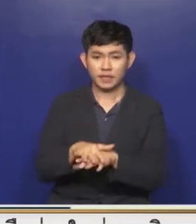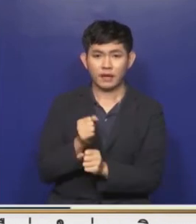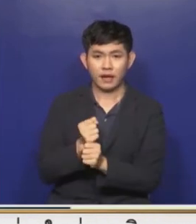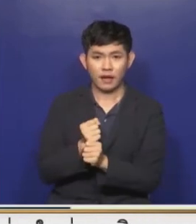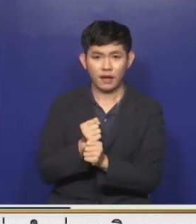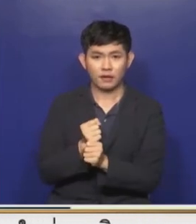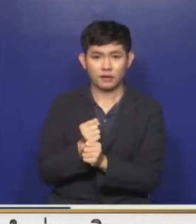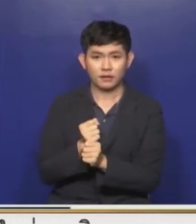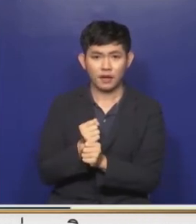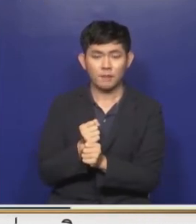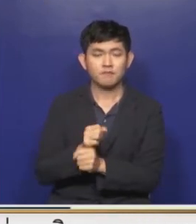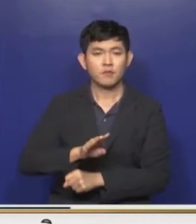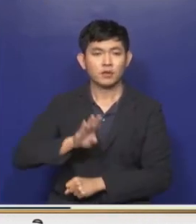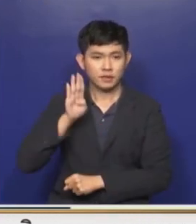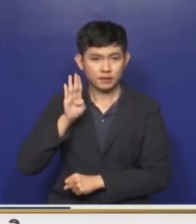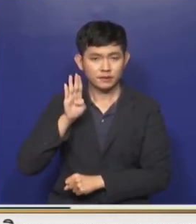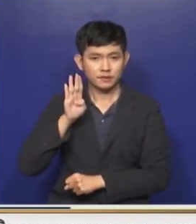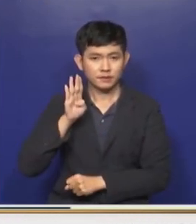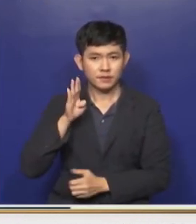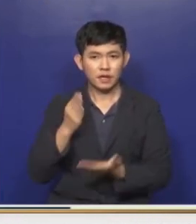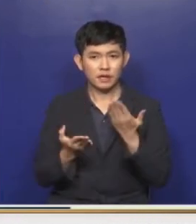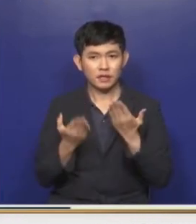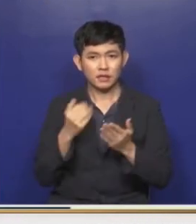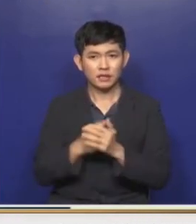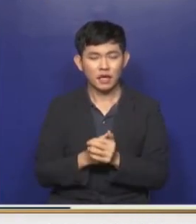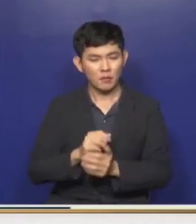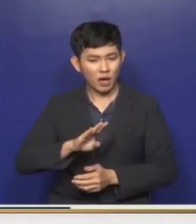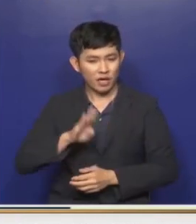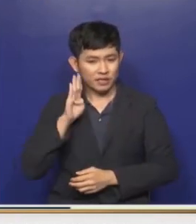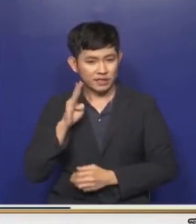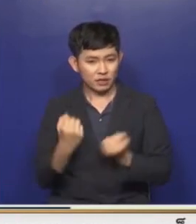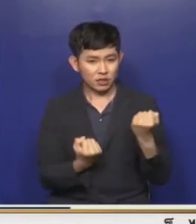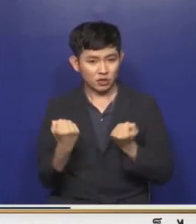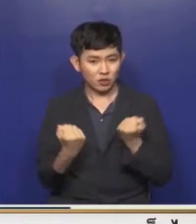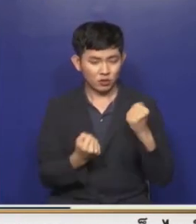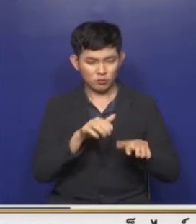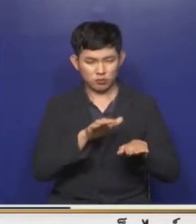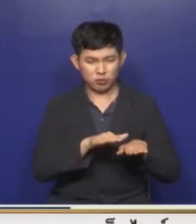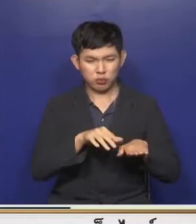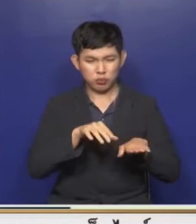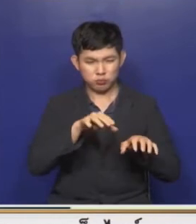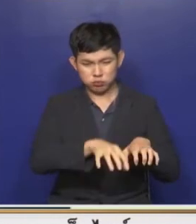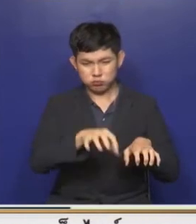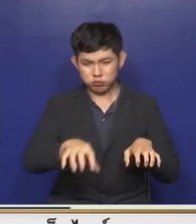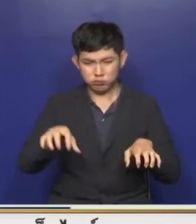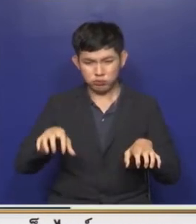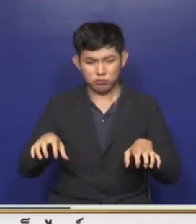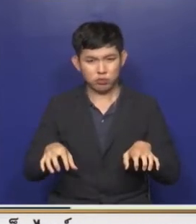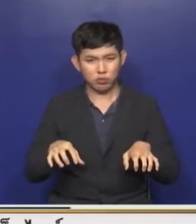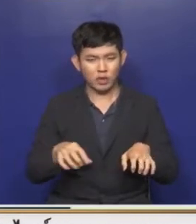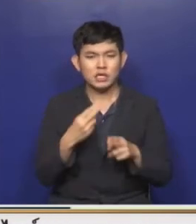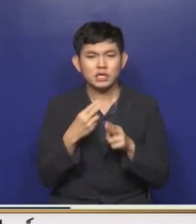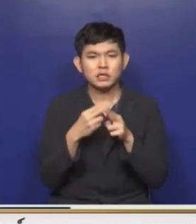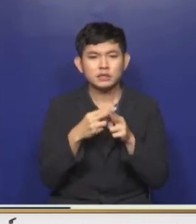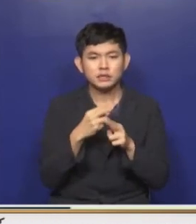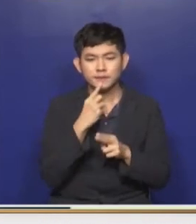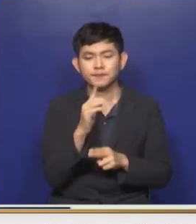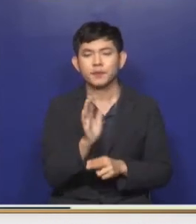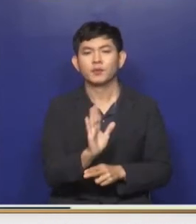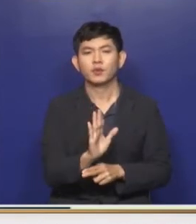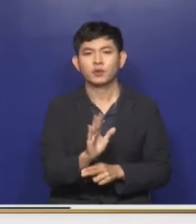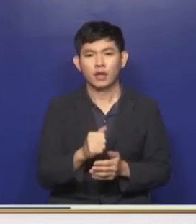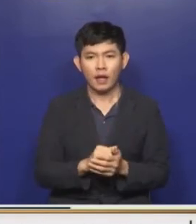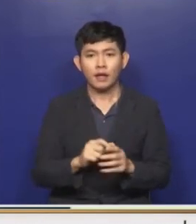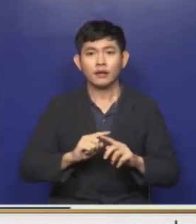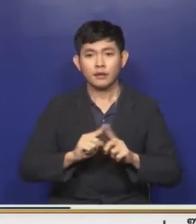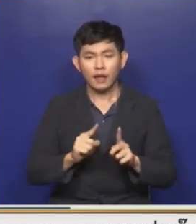บริษัท แล้วก็ค่ายรถให่ๆ 6-7่ายด้กันขอนิญาไม่เอยชื่อวามค่ายใดบ้าง แต่การท